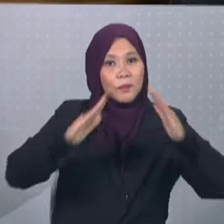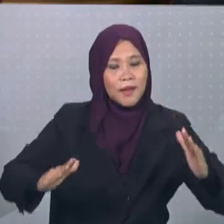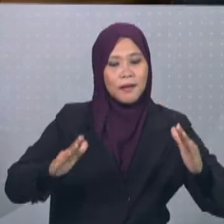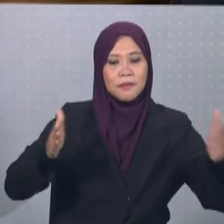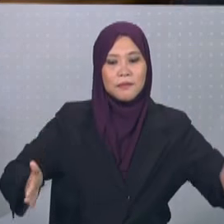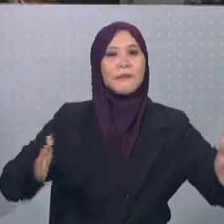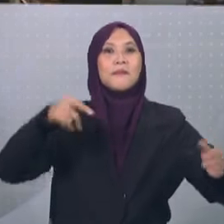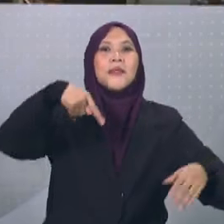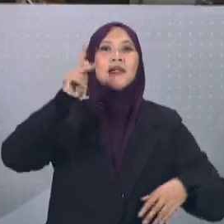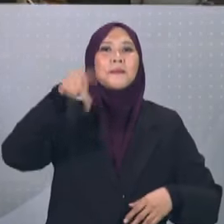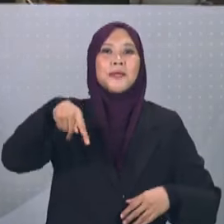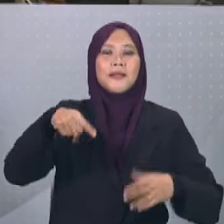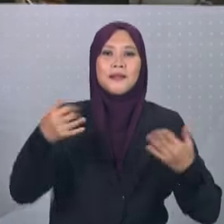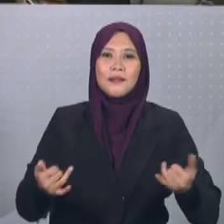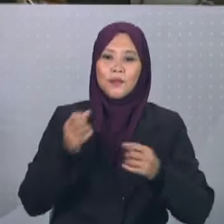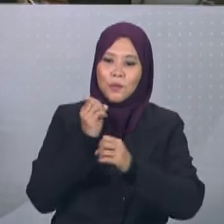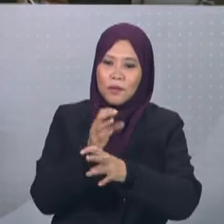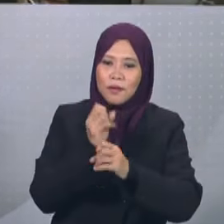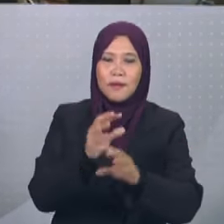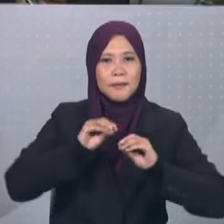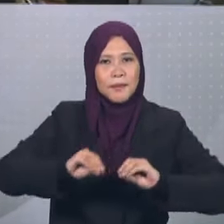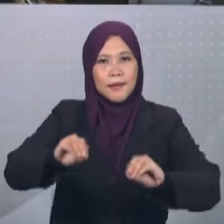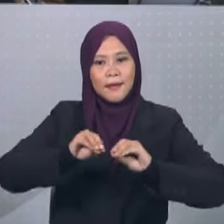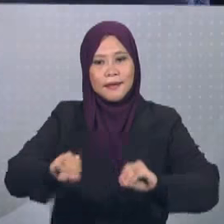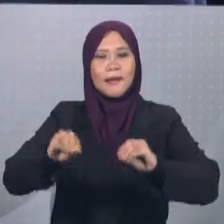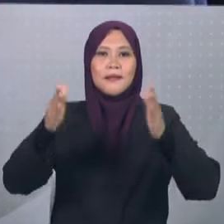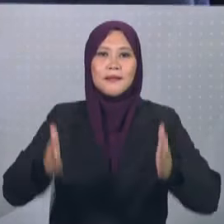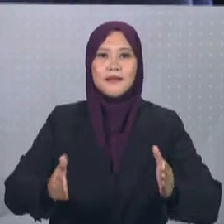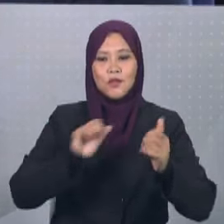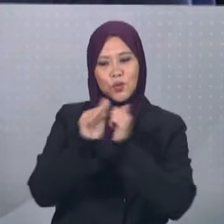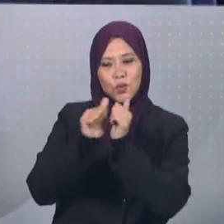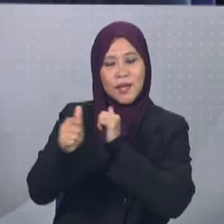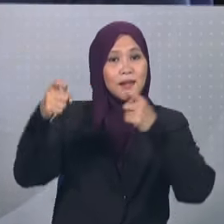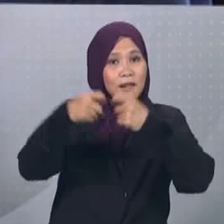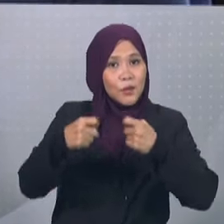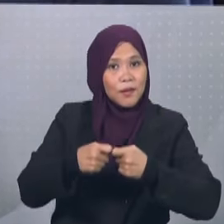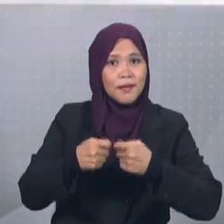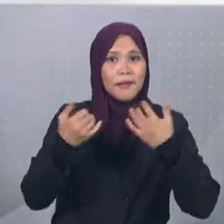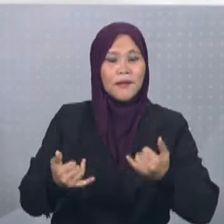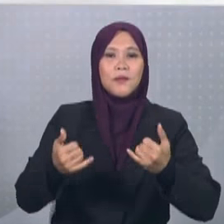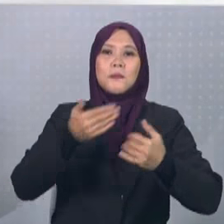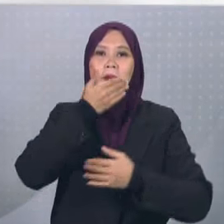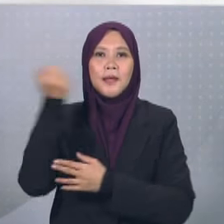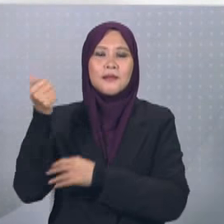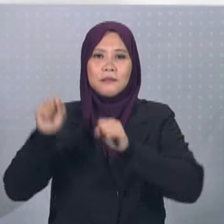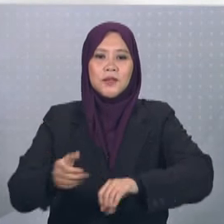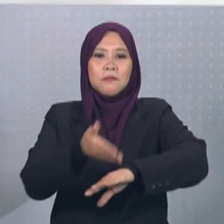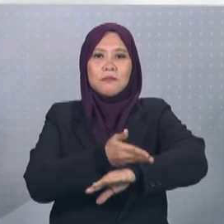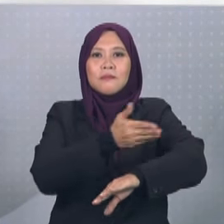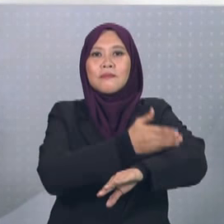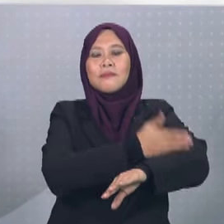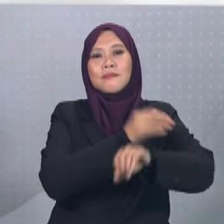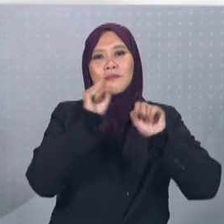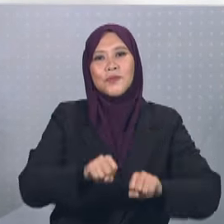sepanjang PKP, malah merupakan usaha dalam mendidik masyarakat bahawa sukan elektronik adalah sukan yang mempunyai potensi dan mampu melahirkan